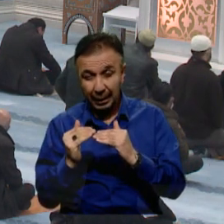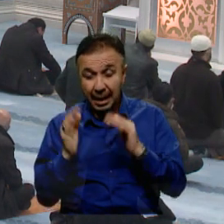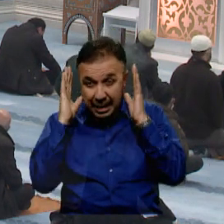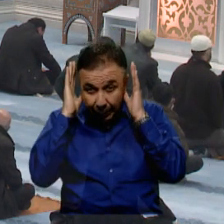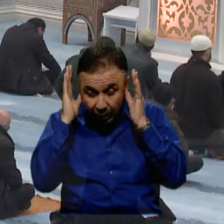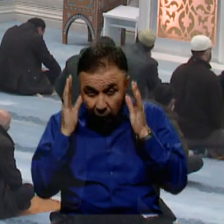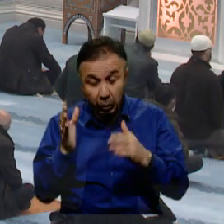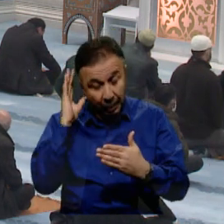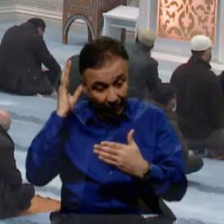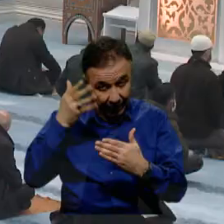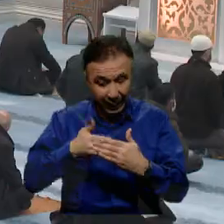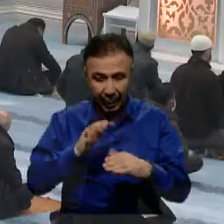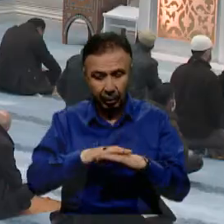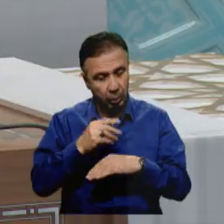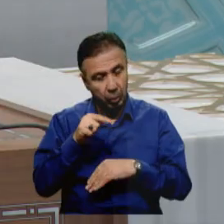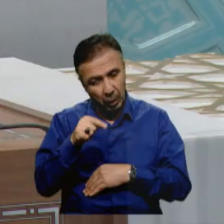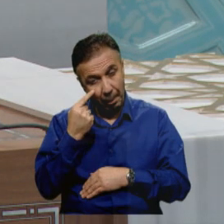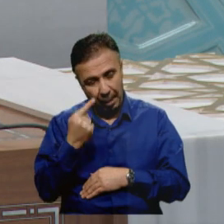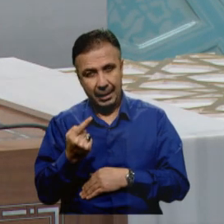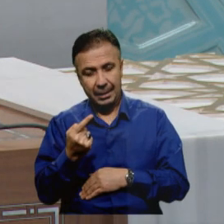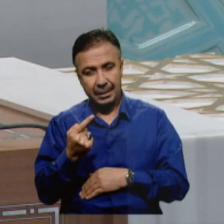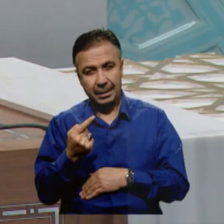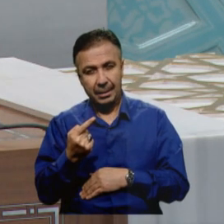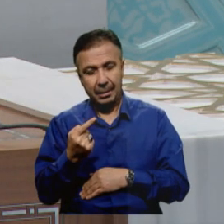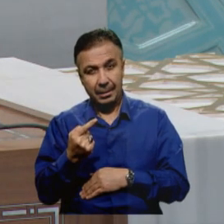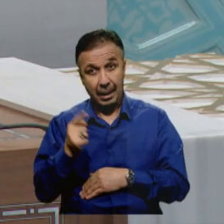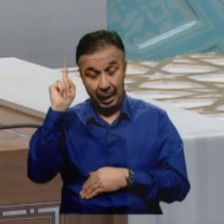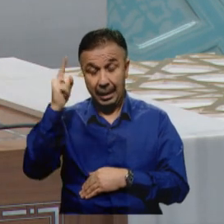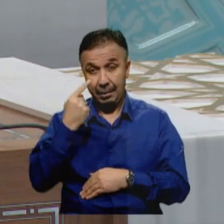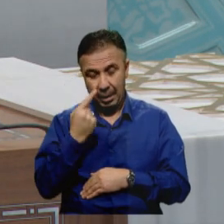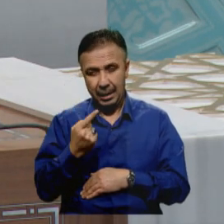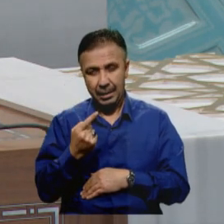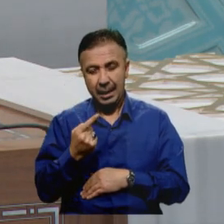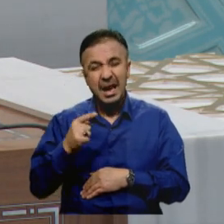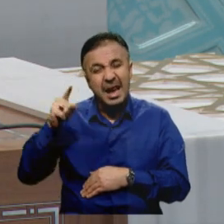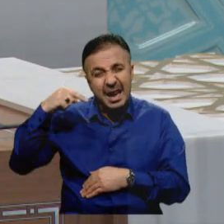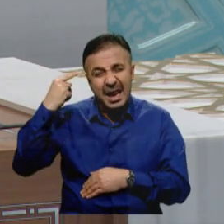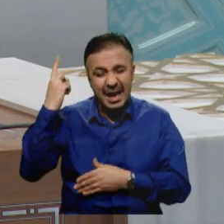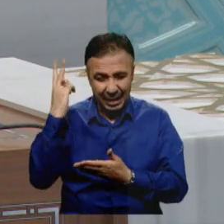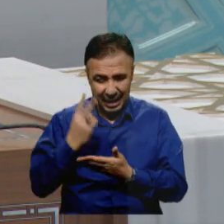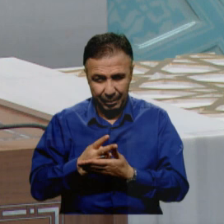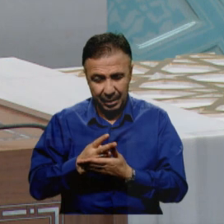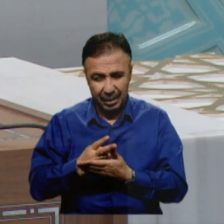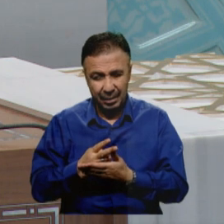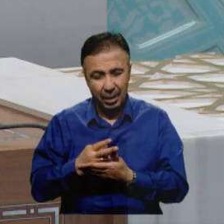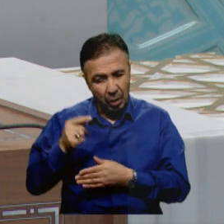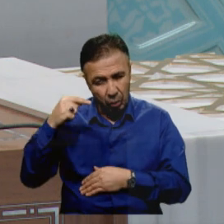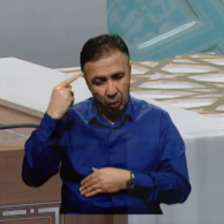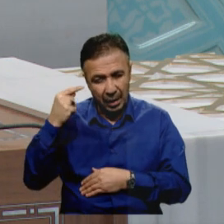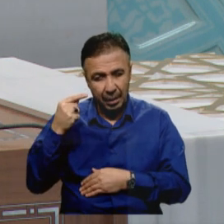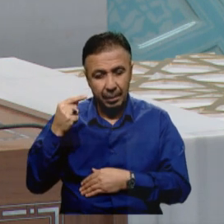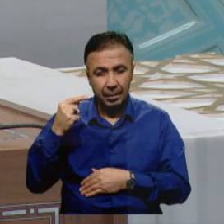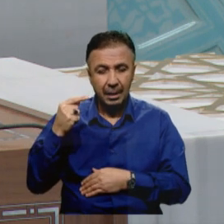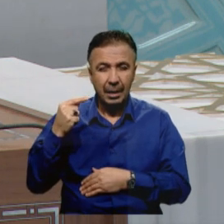İbadet yapıyor musunuz? Buna bakar. Onun için değerli kardeşlerim, niyetlerimizin, düşüncelerimizin sırf